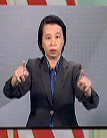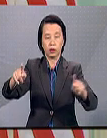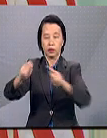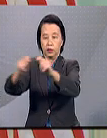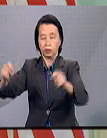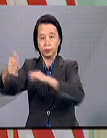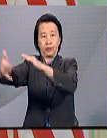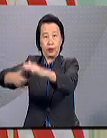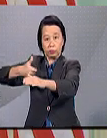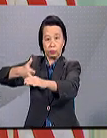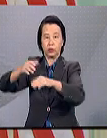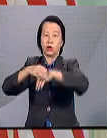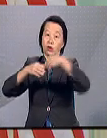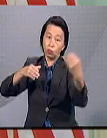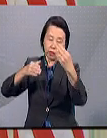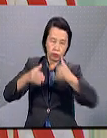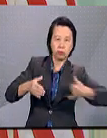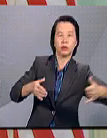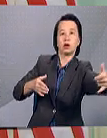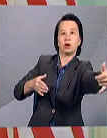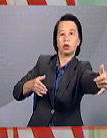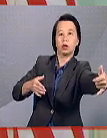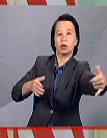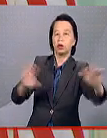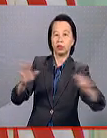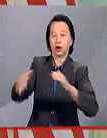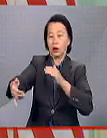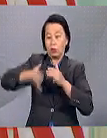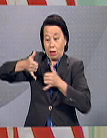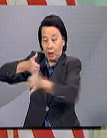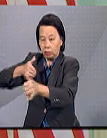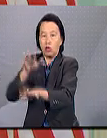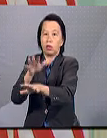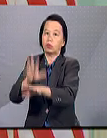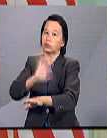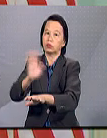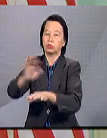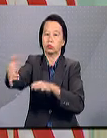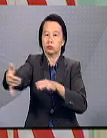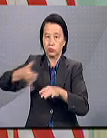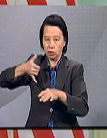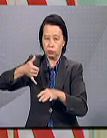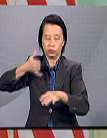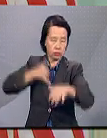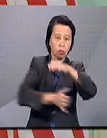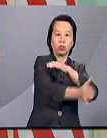Tempat masuk lain, tempat keluar lain supaya mengelakkan kesesakan apabila serentak masuk dan keluar.